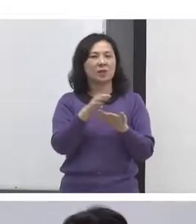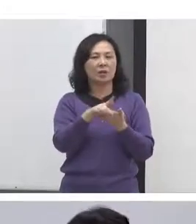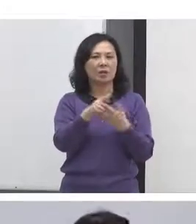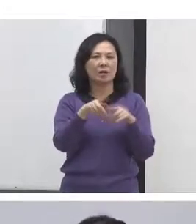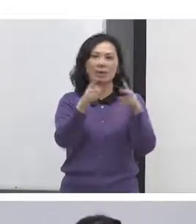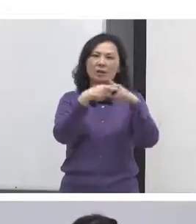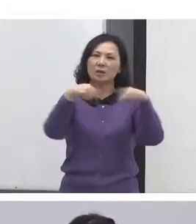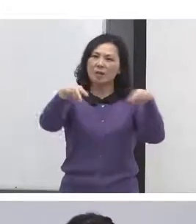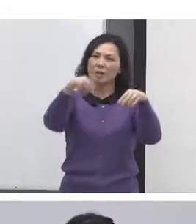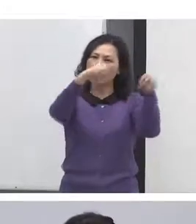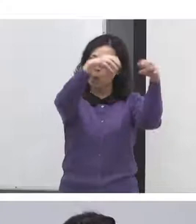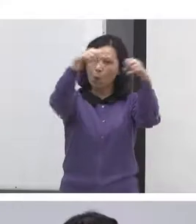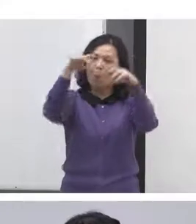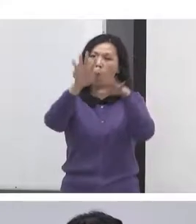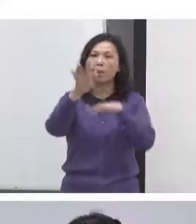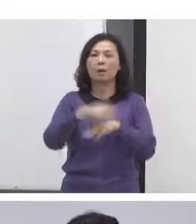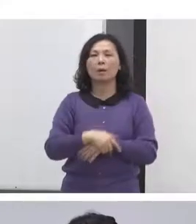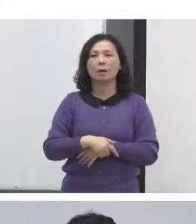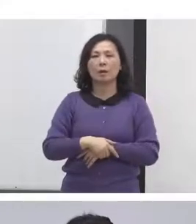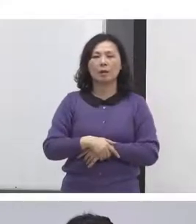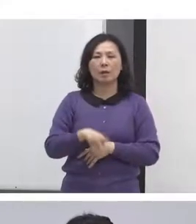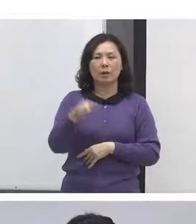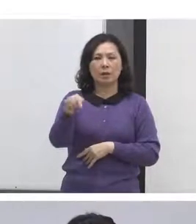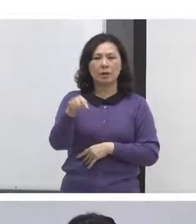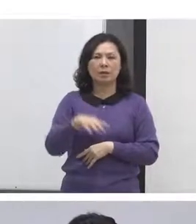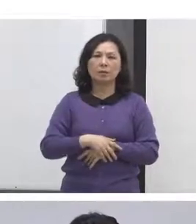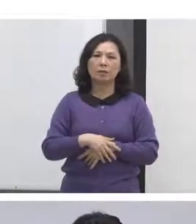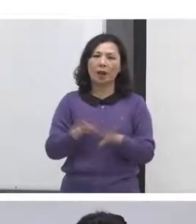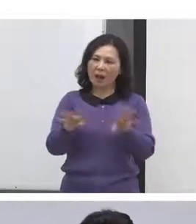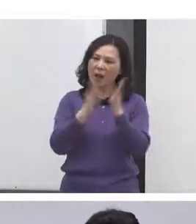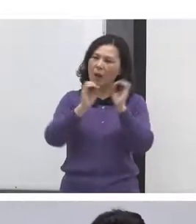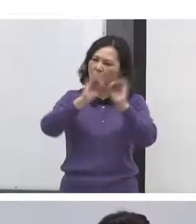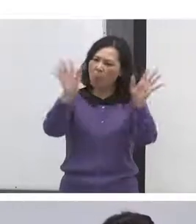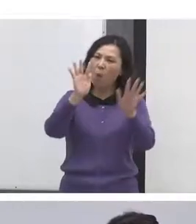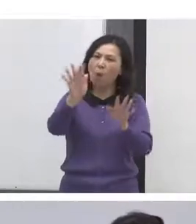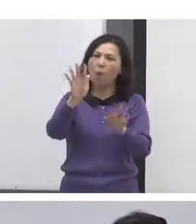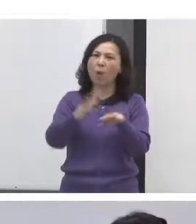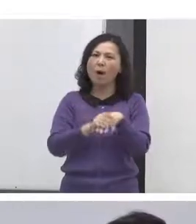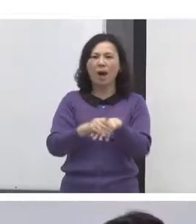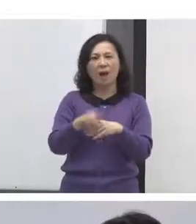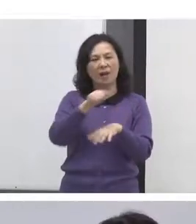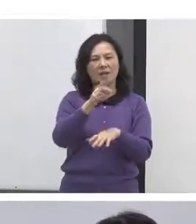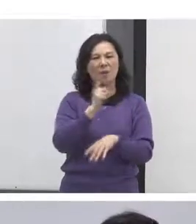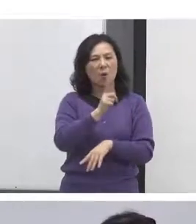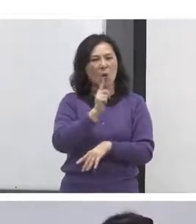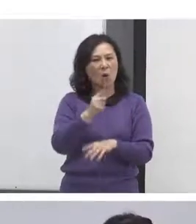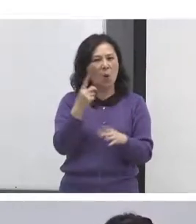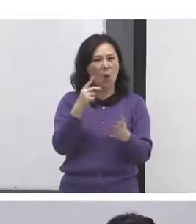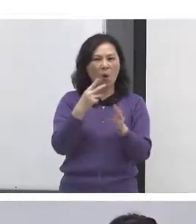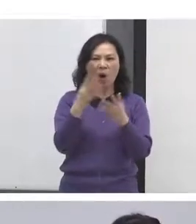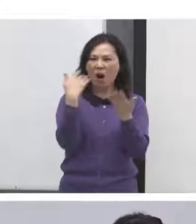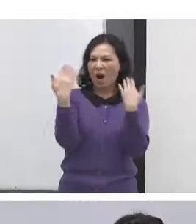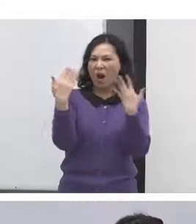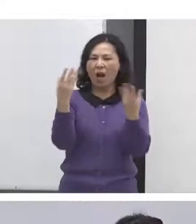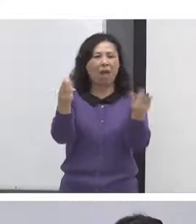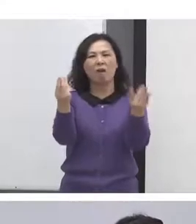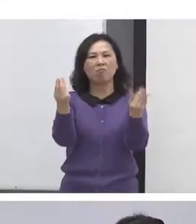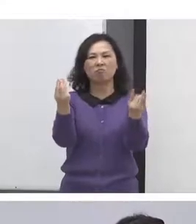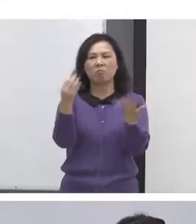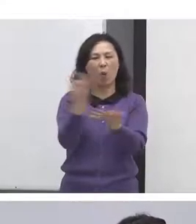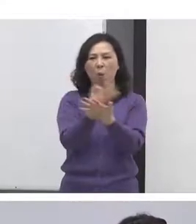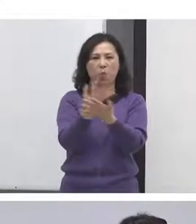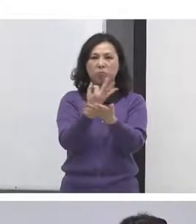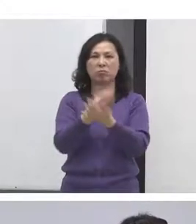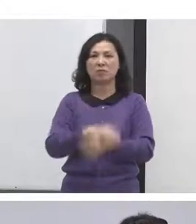那后来呢，其实也不是后来，他们其实一开始就讲，只是到底讲得多清楚哈，就是说他们其实是一个想要